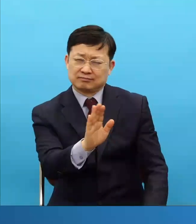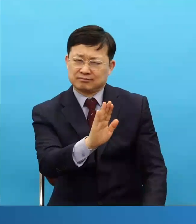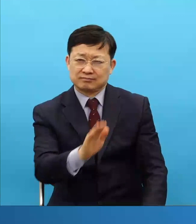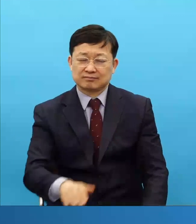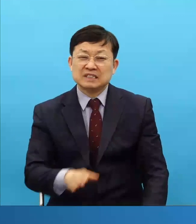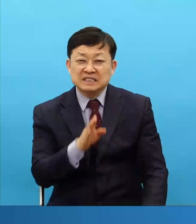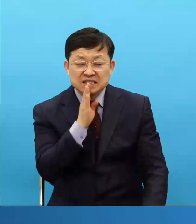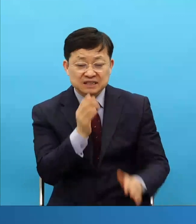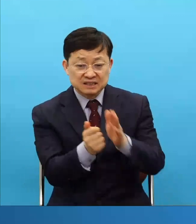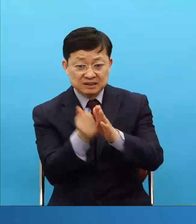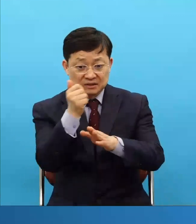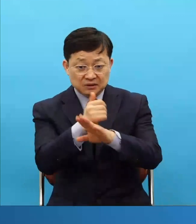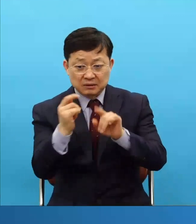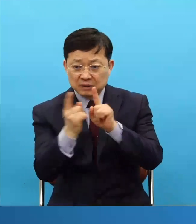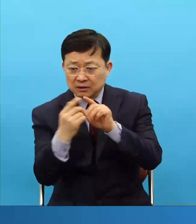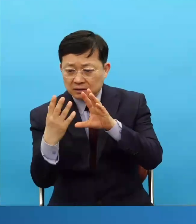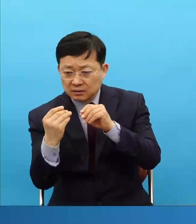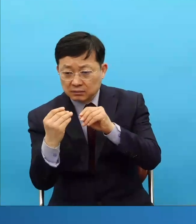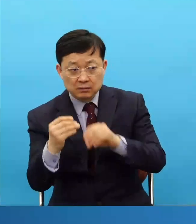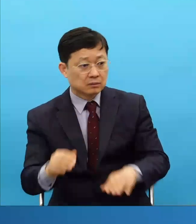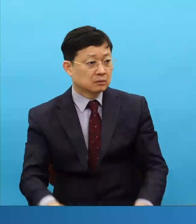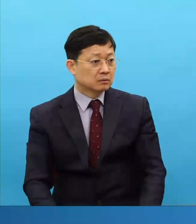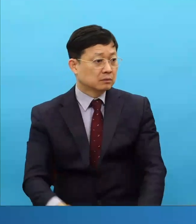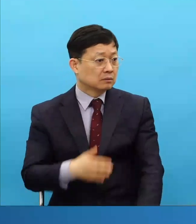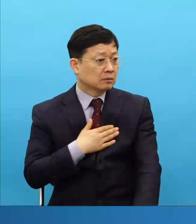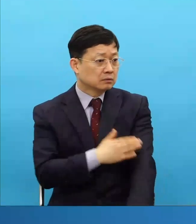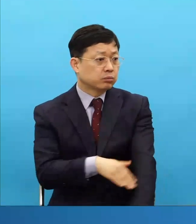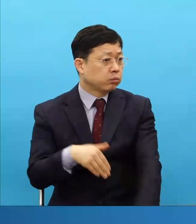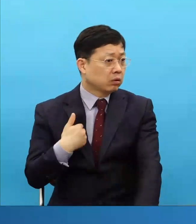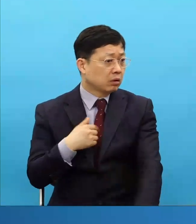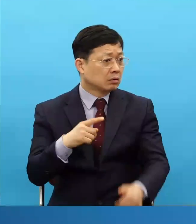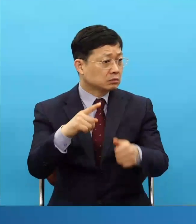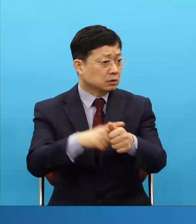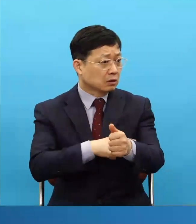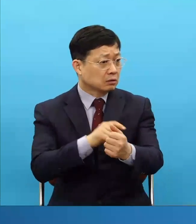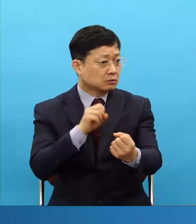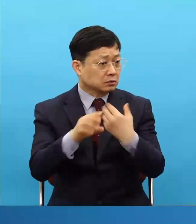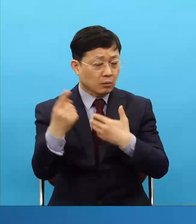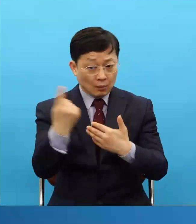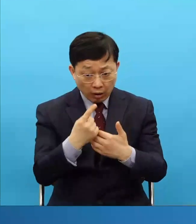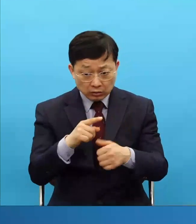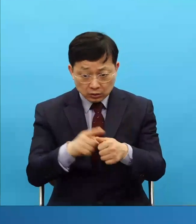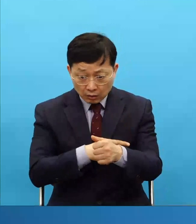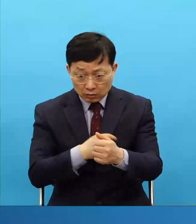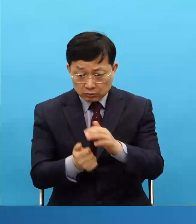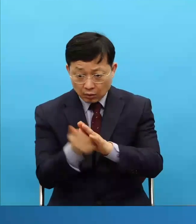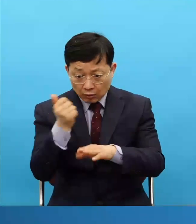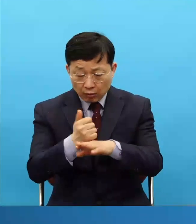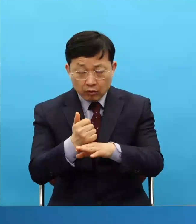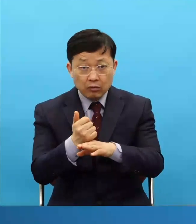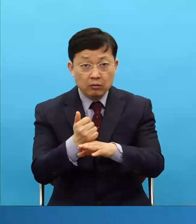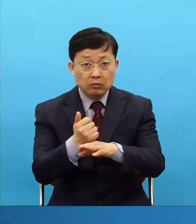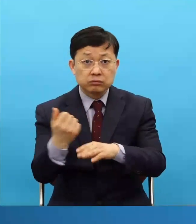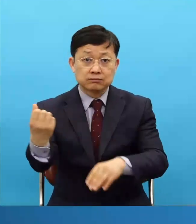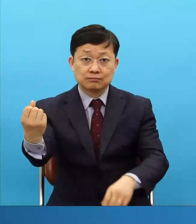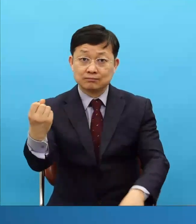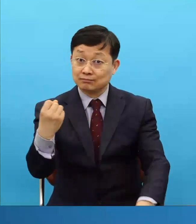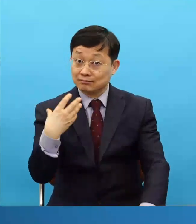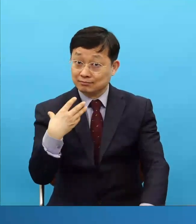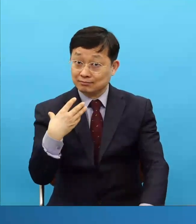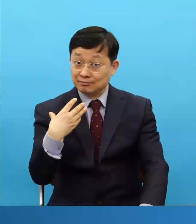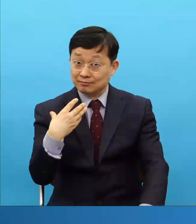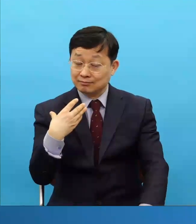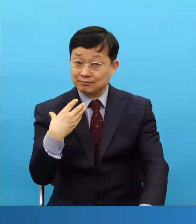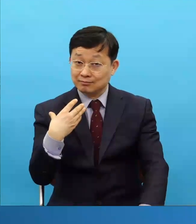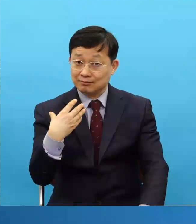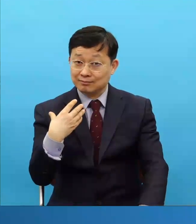사람을 얘기 들어보면요. 자기도 몰랐대. And many people, they talk about the key to success, and they do that because they want to write a book about that. But those who really have success, they don't